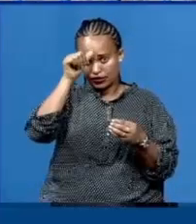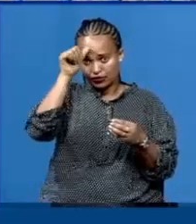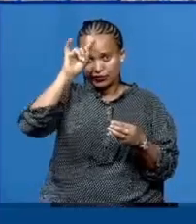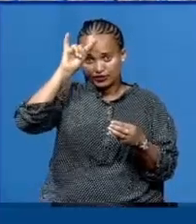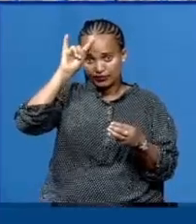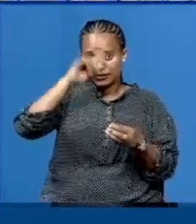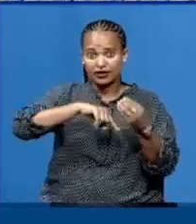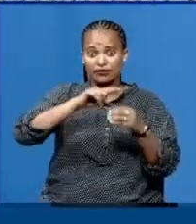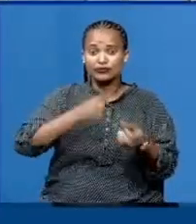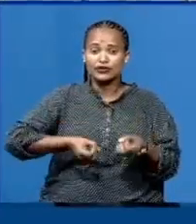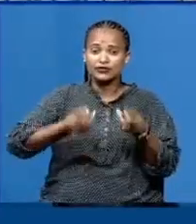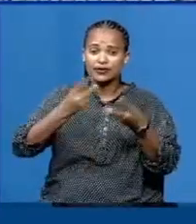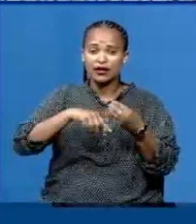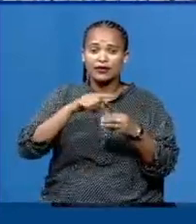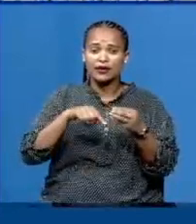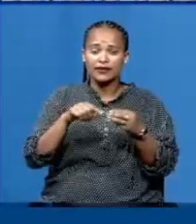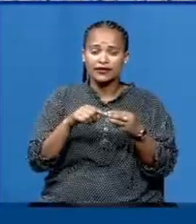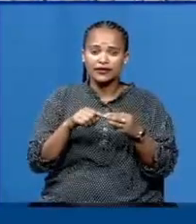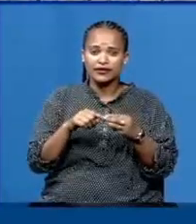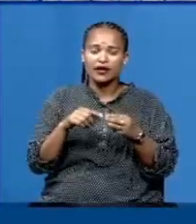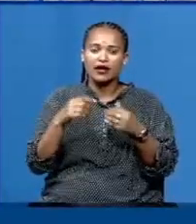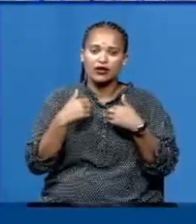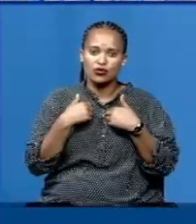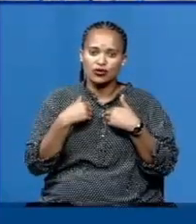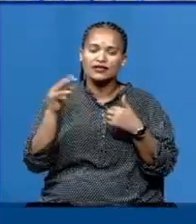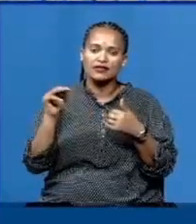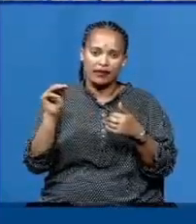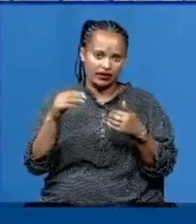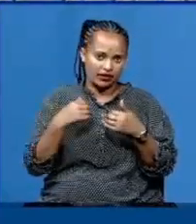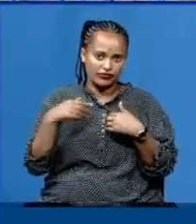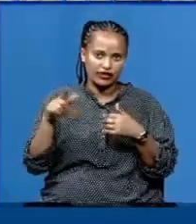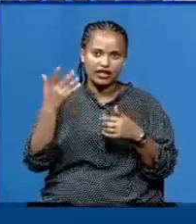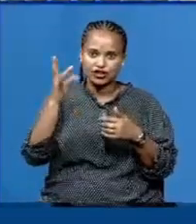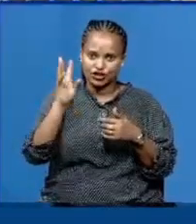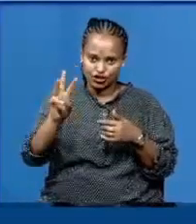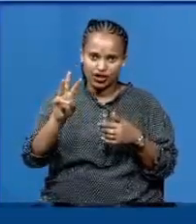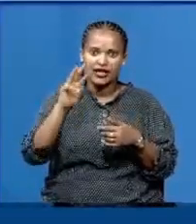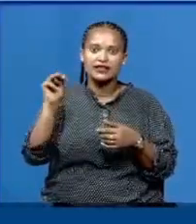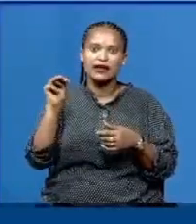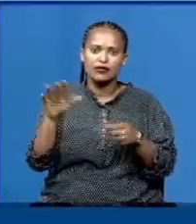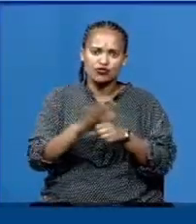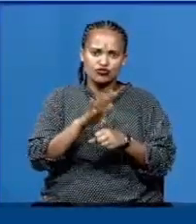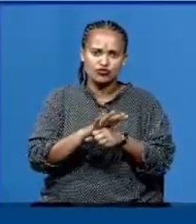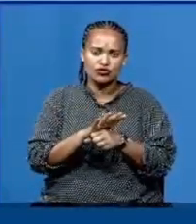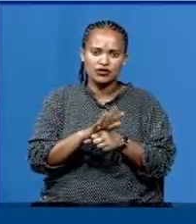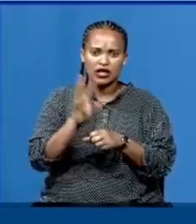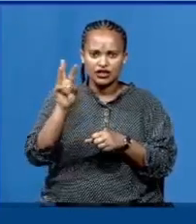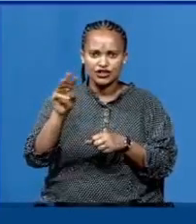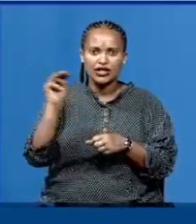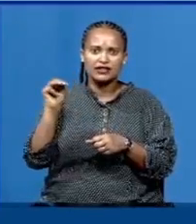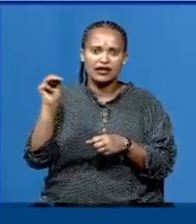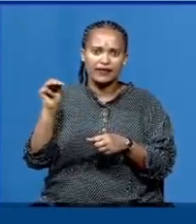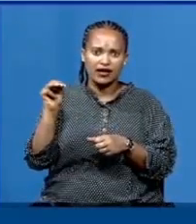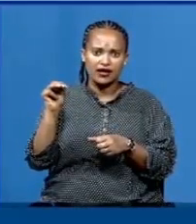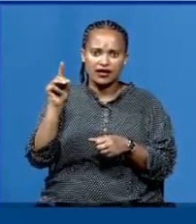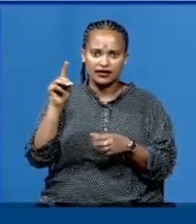ዛላንበሳን ከባቢ ብርክት ዝበለ ከባቢ ምስ ኤርትራ ዝዳሩ ከባቢታት ኣለዎ ጣብያታት ኣለዎ ክፍትን 16 ጣብያታት ሙሉእ ዳርጋ 6ሽተ ጣብያታት ብክፋል